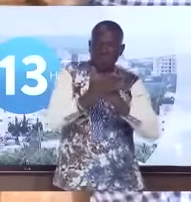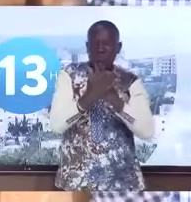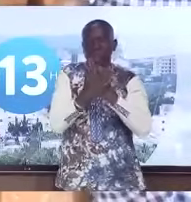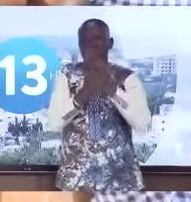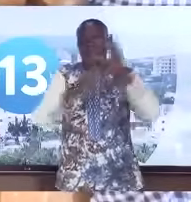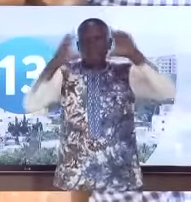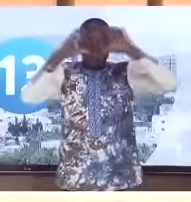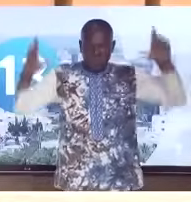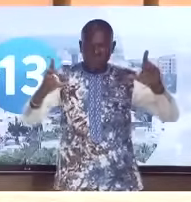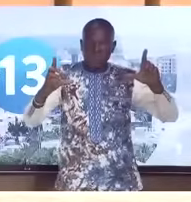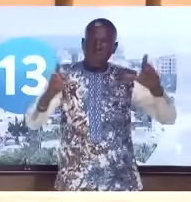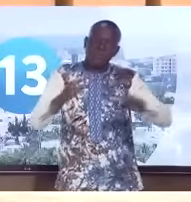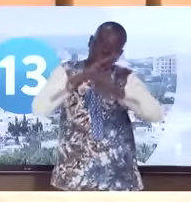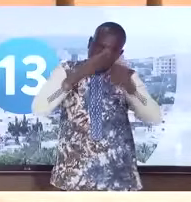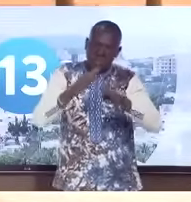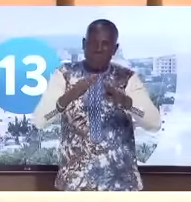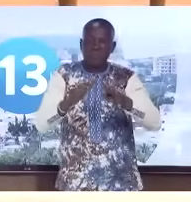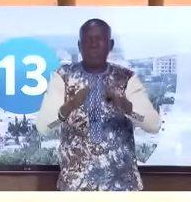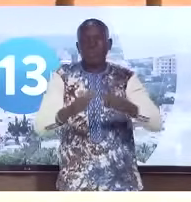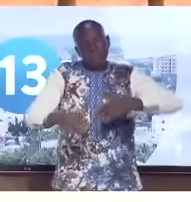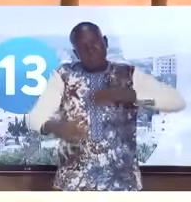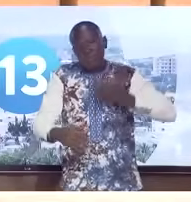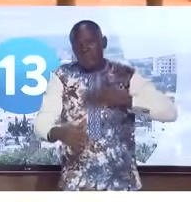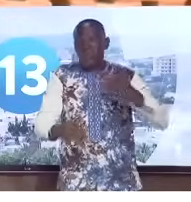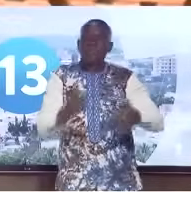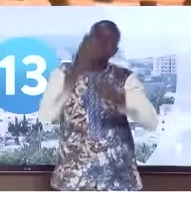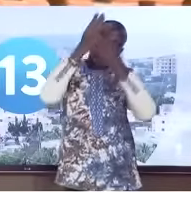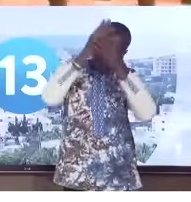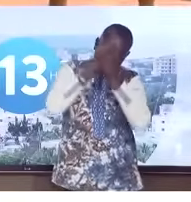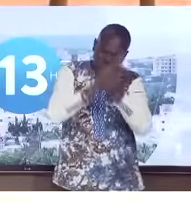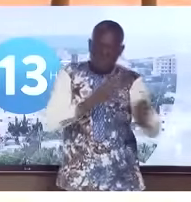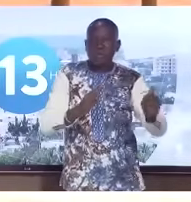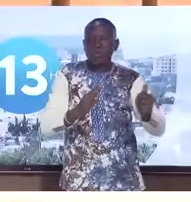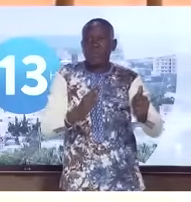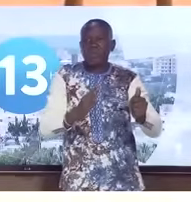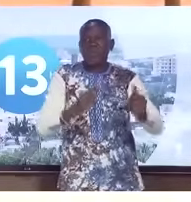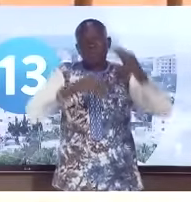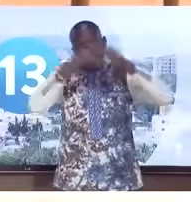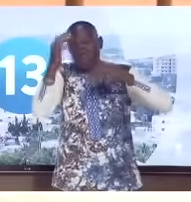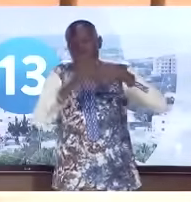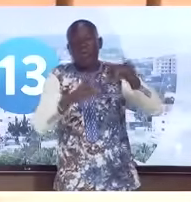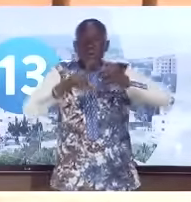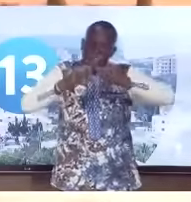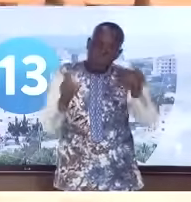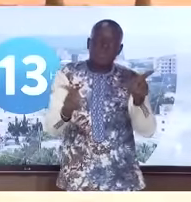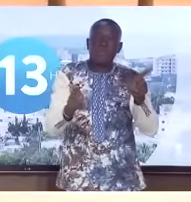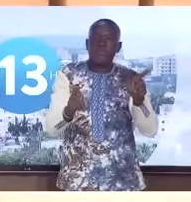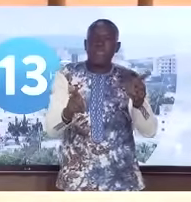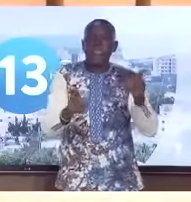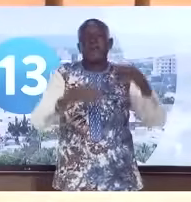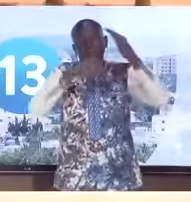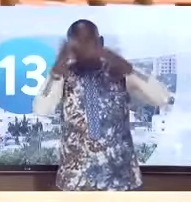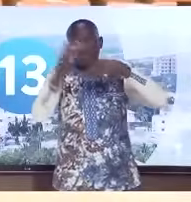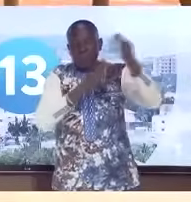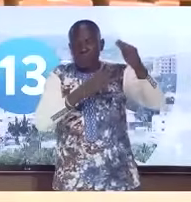de qualification de base. Nous sommes très émerveillés de la qualité, parce que ce n'est pas juste des infrastructures, mais c'est des infrastructures qui sont